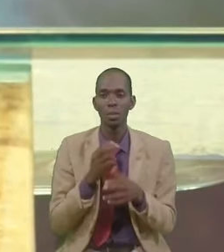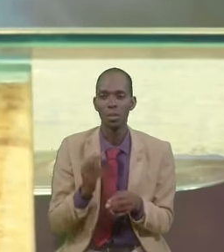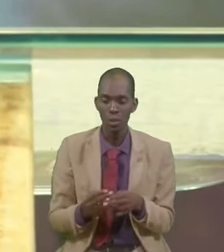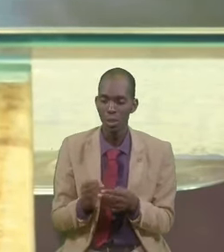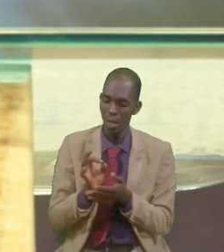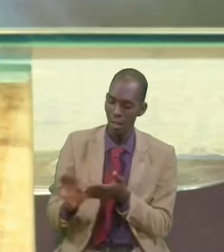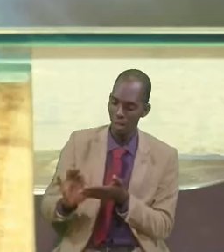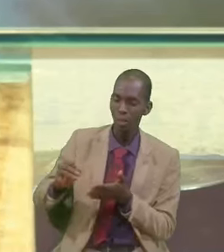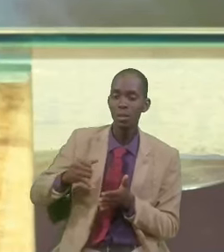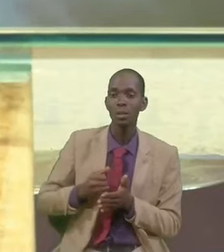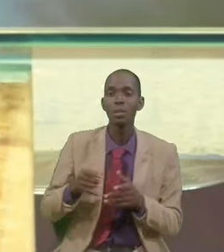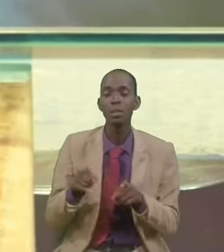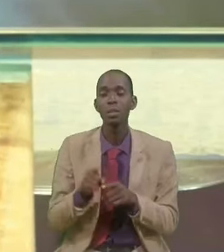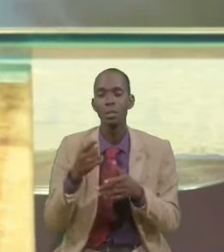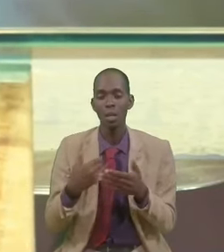Acceptez que c'est fait.